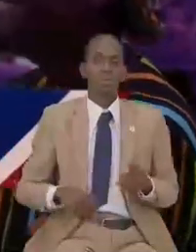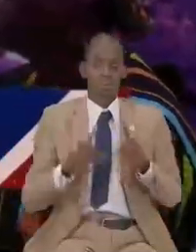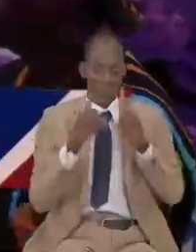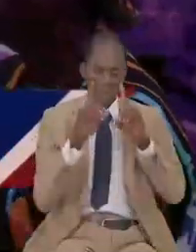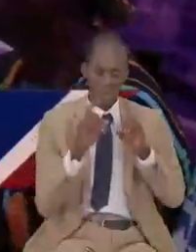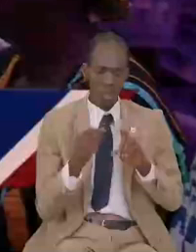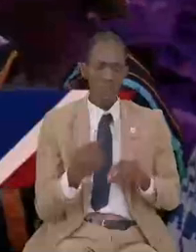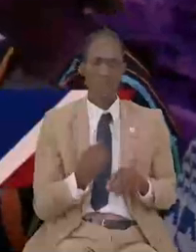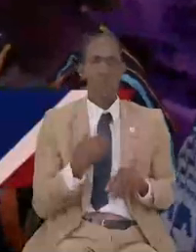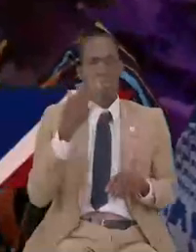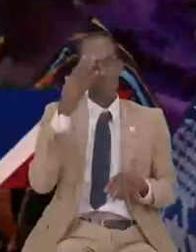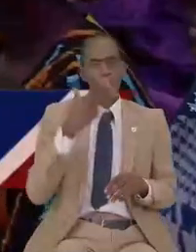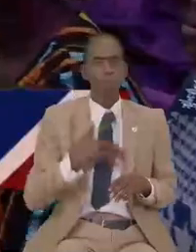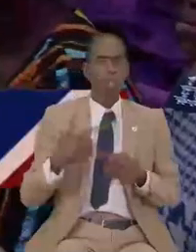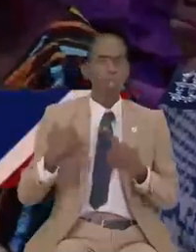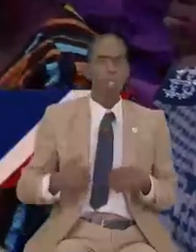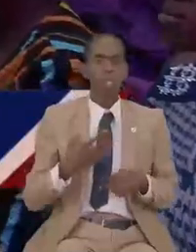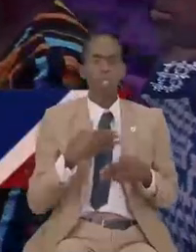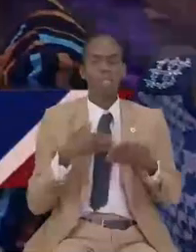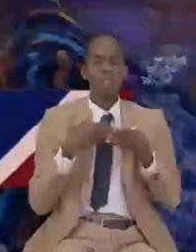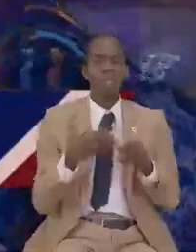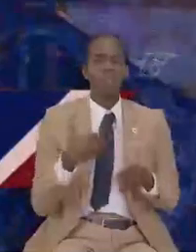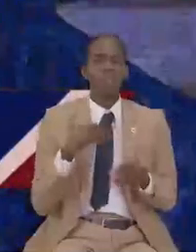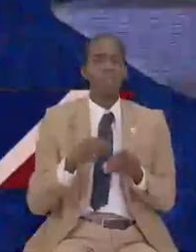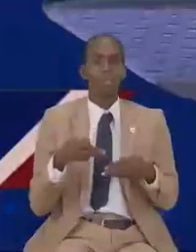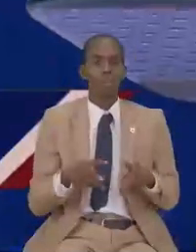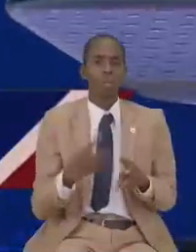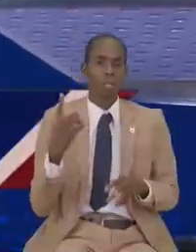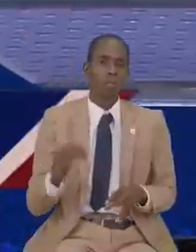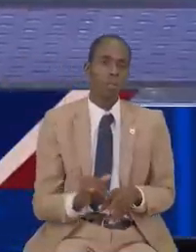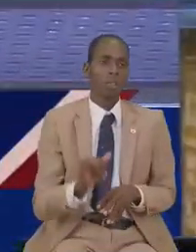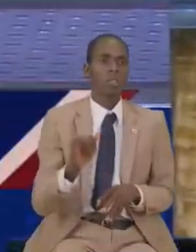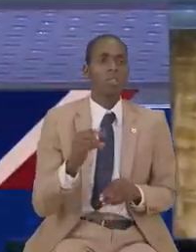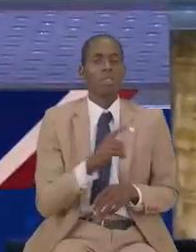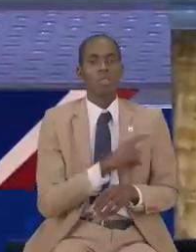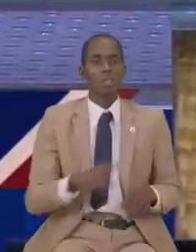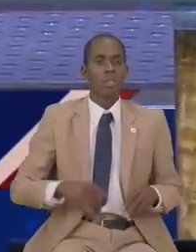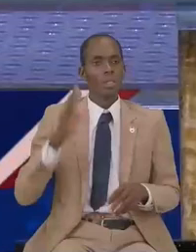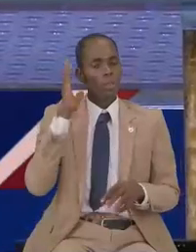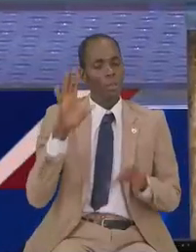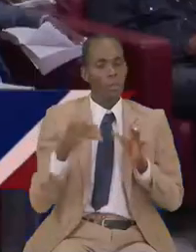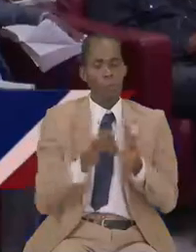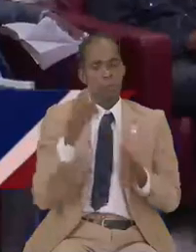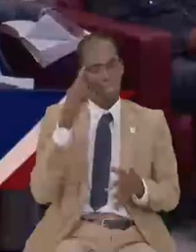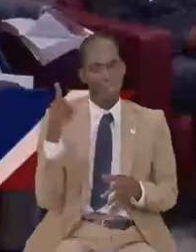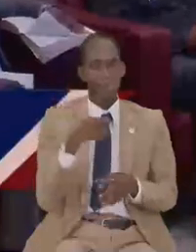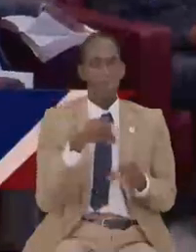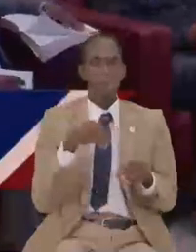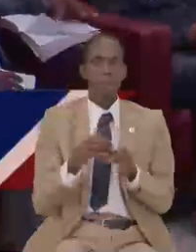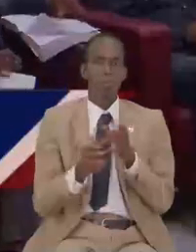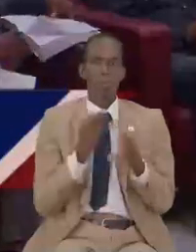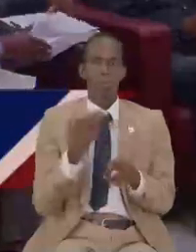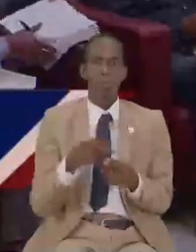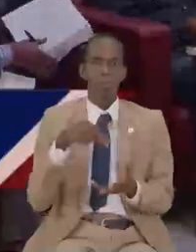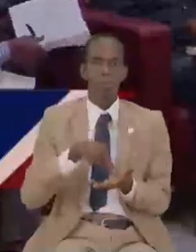et connais mon cœur, éprouve-moi et connais mon pensée. Conduis-moi sur la voie de l'éternité. Le Seigneur le fera pour vous. Priez